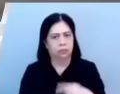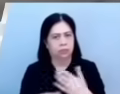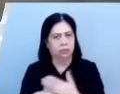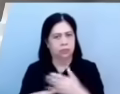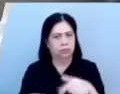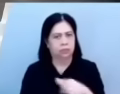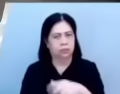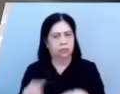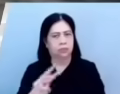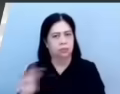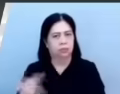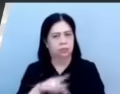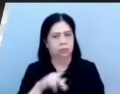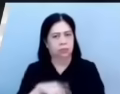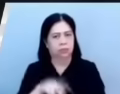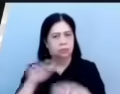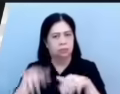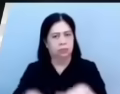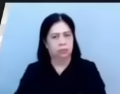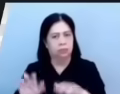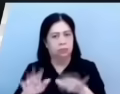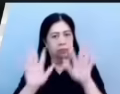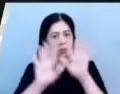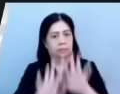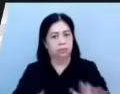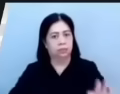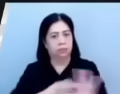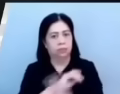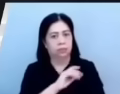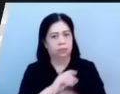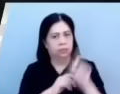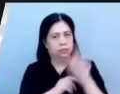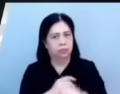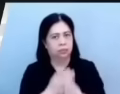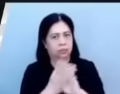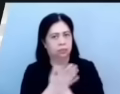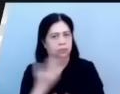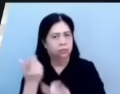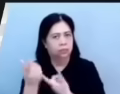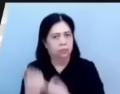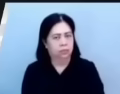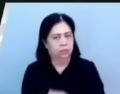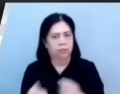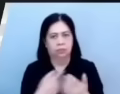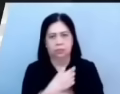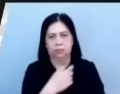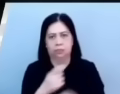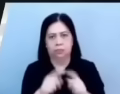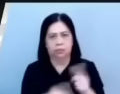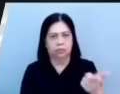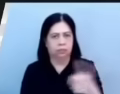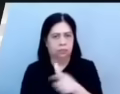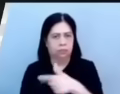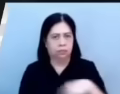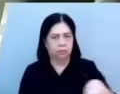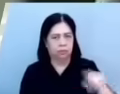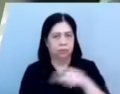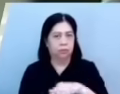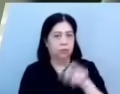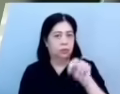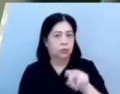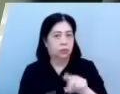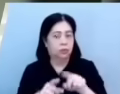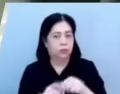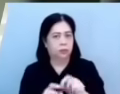Sea. Ayon sa ASEAN foreign ministers, dapat maibalik ang tiwala ng mga bansa sa isa't isa. Kailangan din daw magtimpi